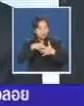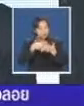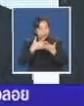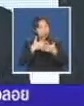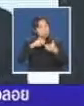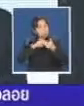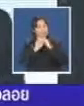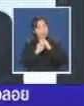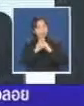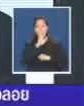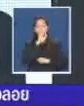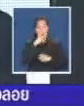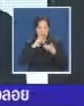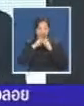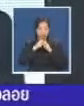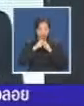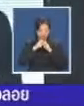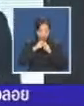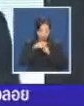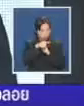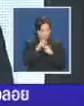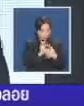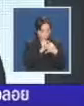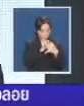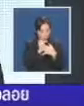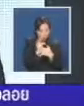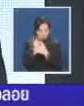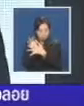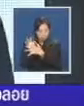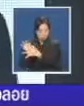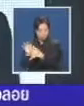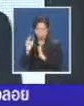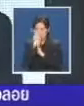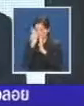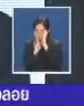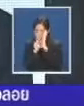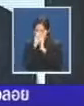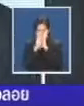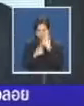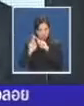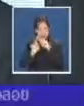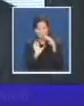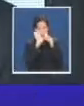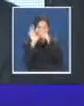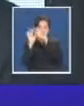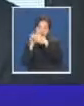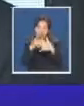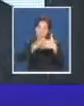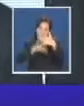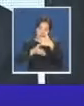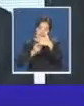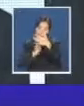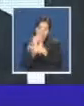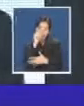คาบเกี่ยวกับหลายหน่วยงานแล้วก็คาบเกี่ยวกับกฎระเบียบต่างๆมากมายเนี่ยเราก็ไม่สามารถที่จะก้าวข้ามข้อจำกัด